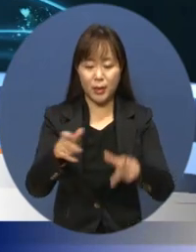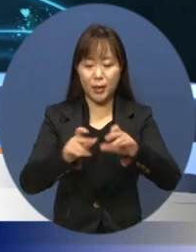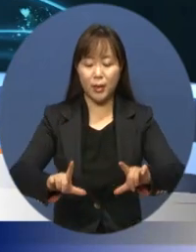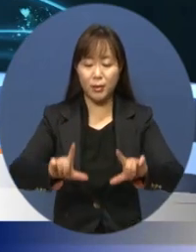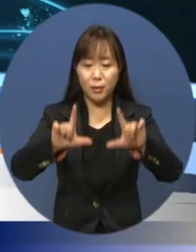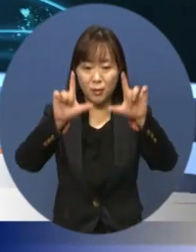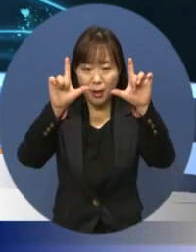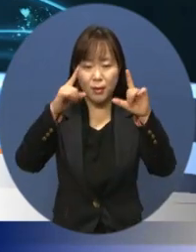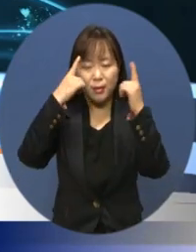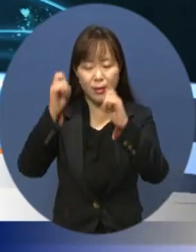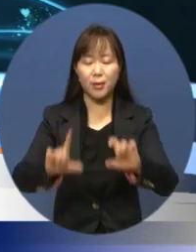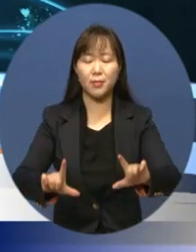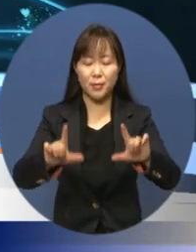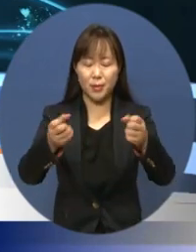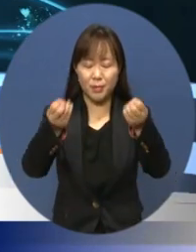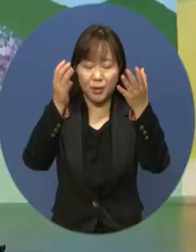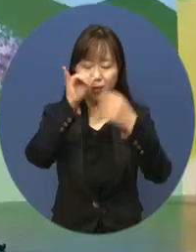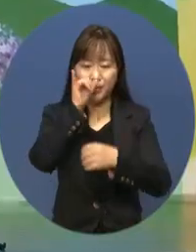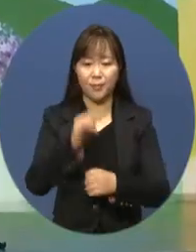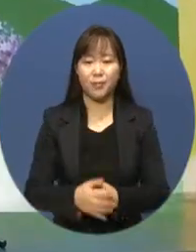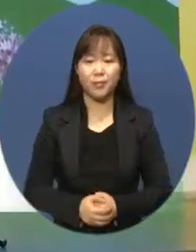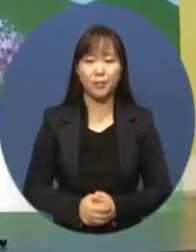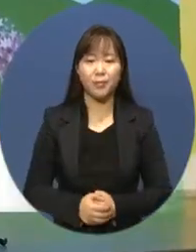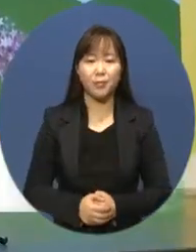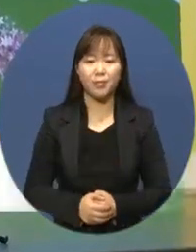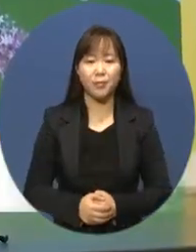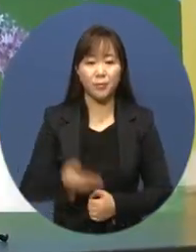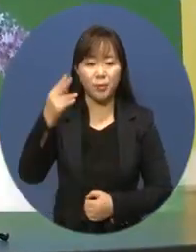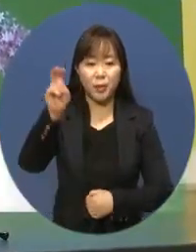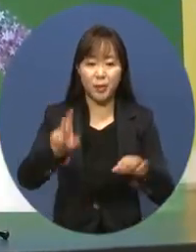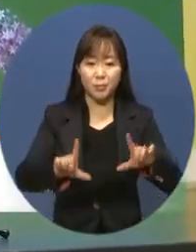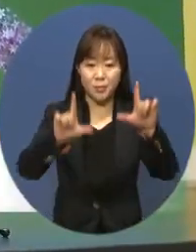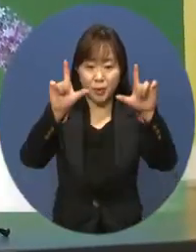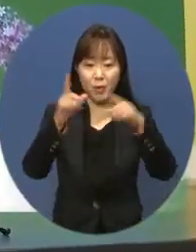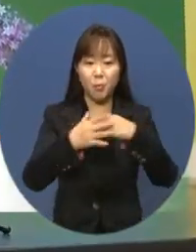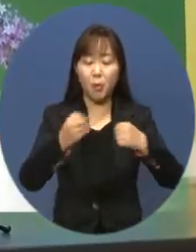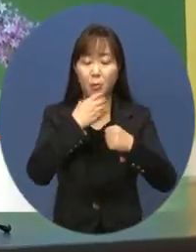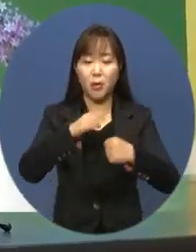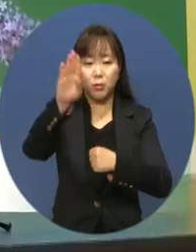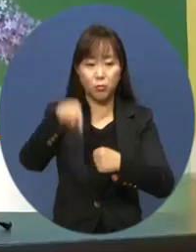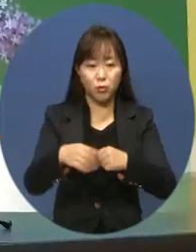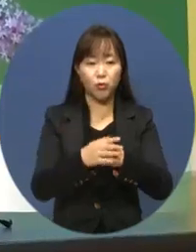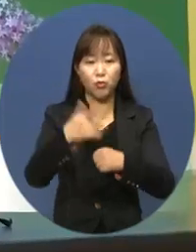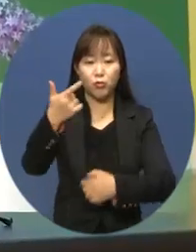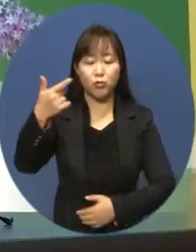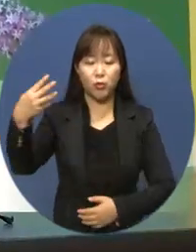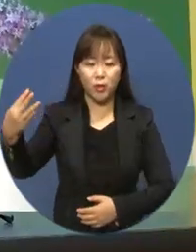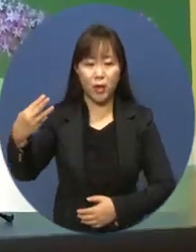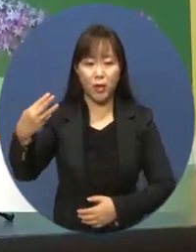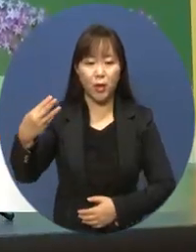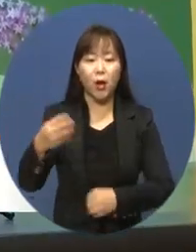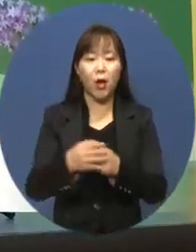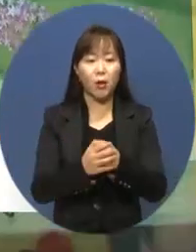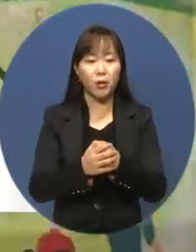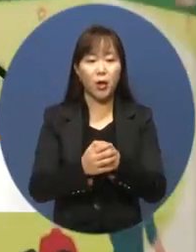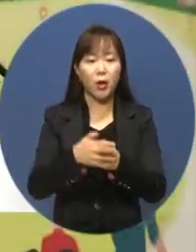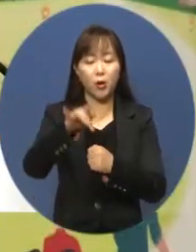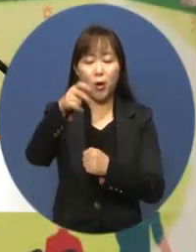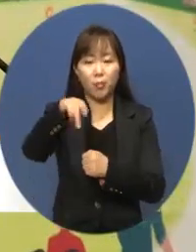맞아 기념식이 열렸습니다. 지난 20일 보건복지부는 63 컨벤션센터